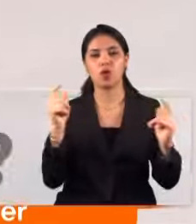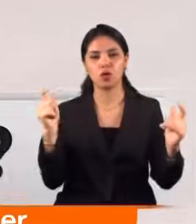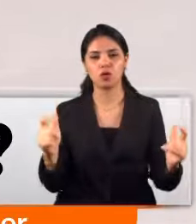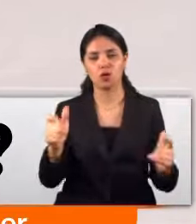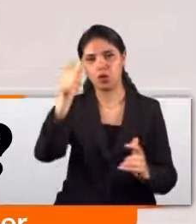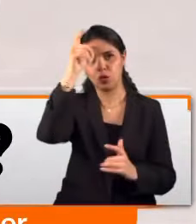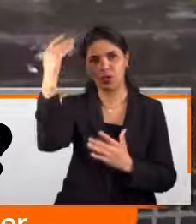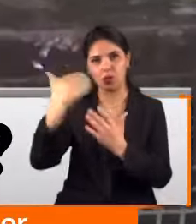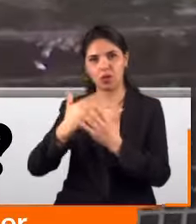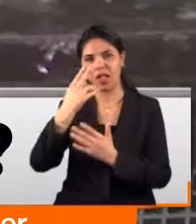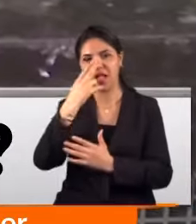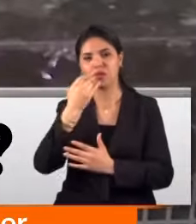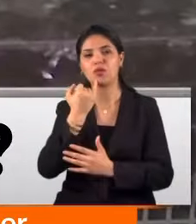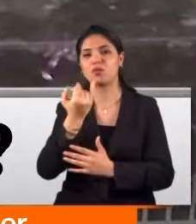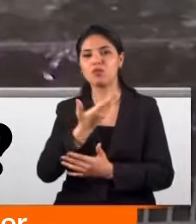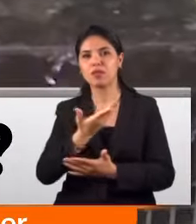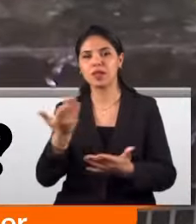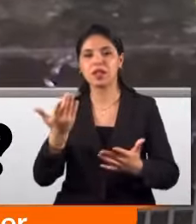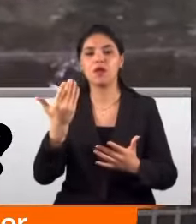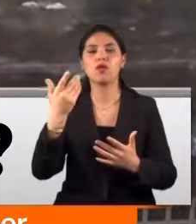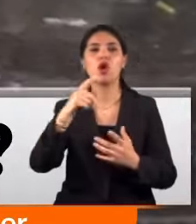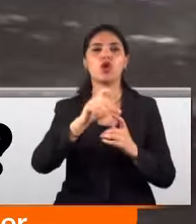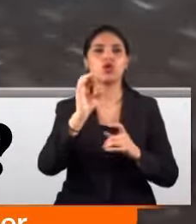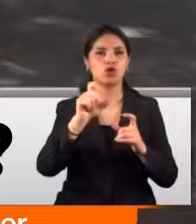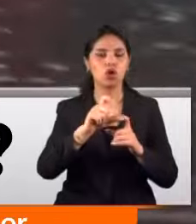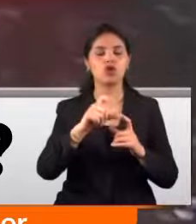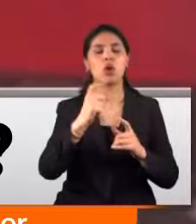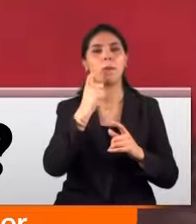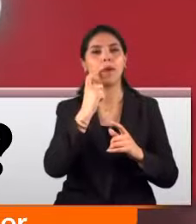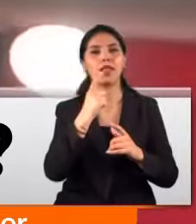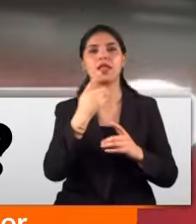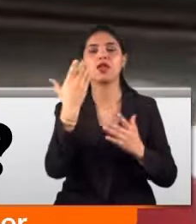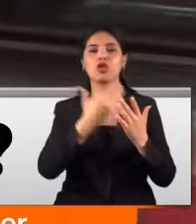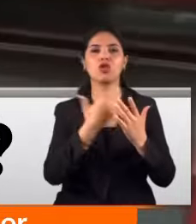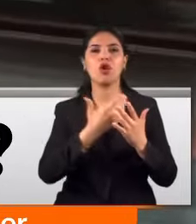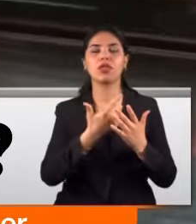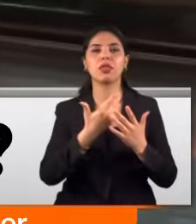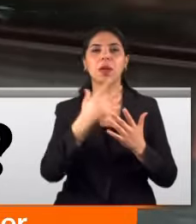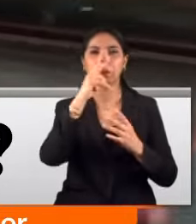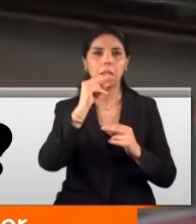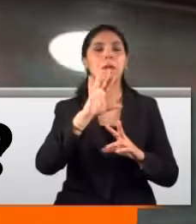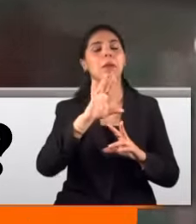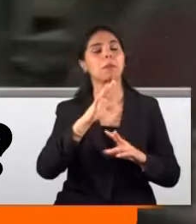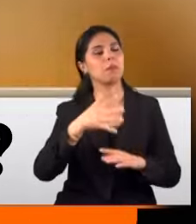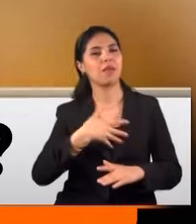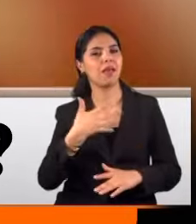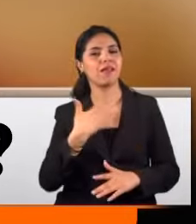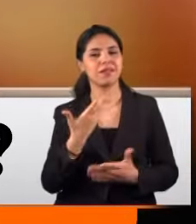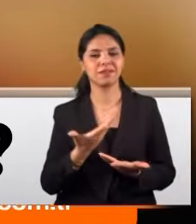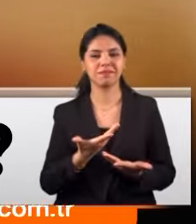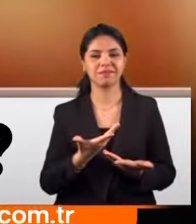Türk dönerine alışkın misafirlerin soslu, patatesli ve salatalı dönere nasıl tepki vereceği ise merak konusu.